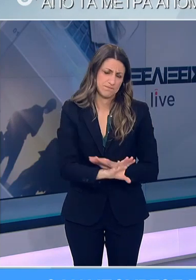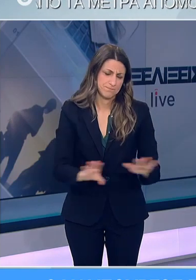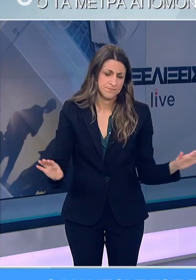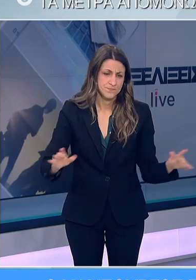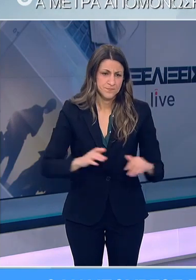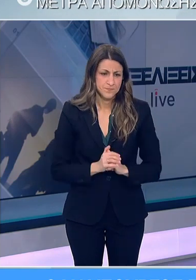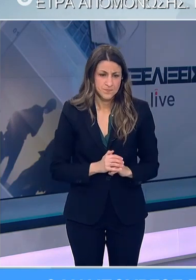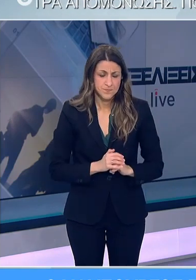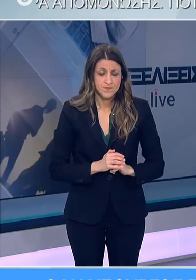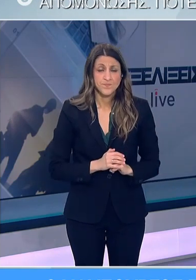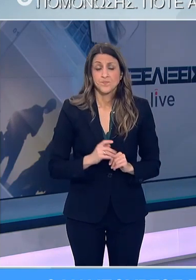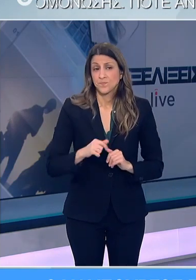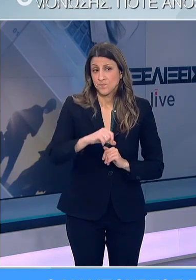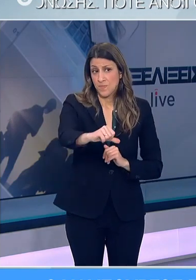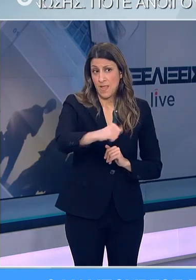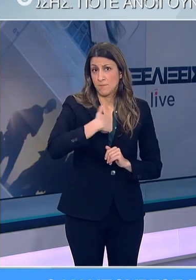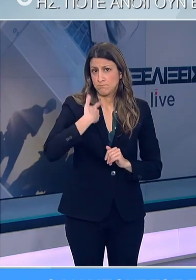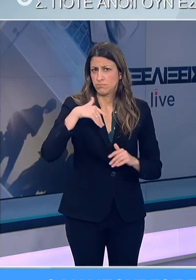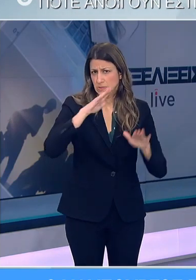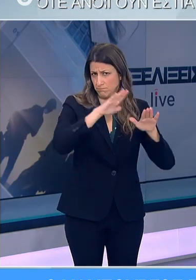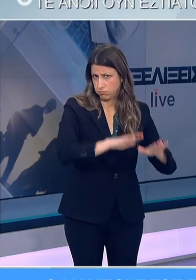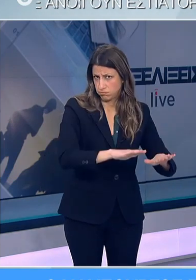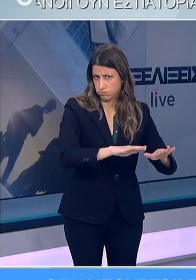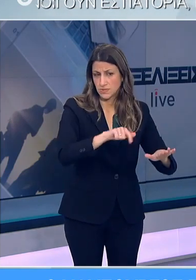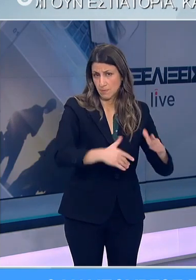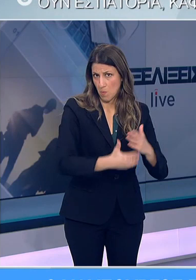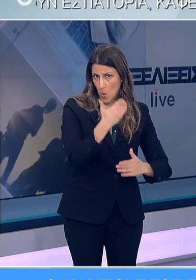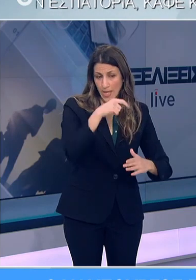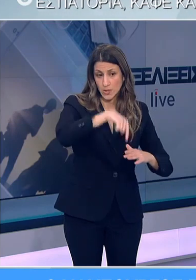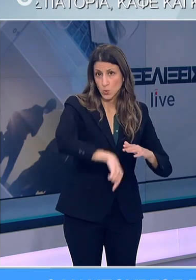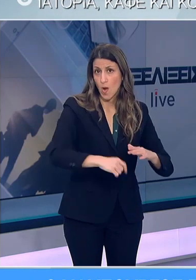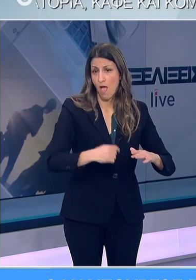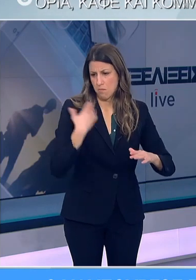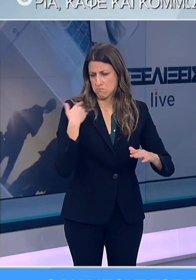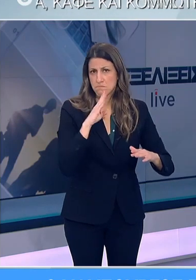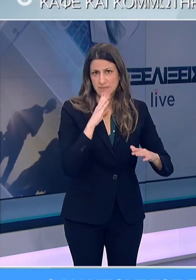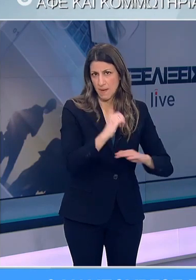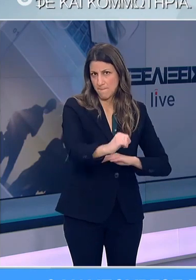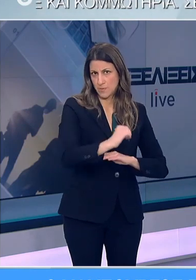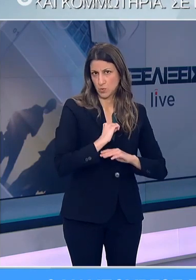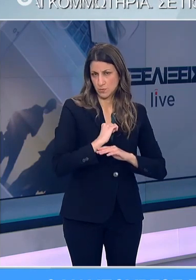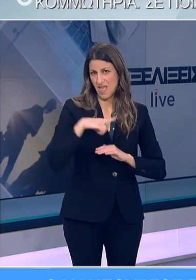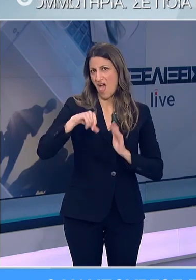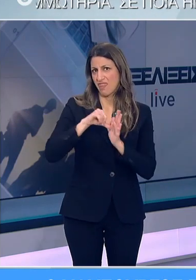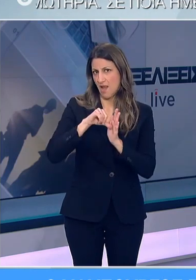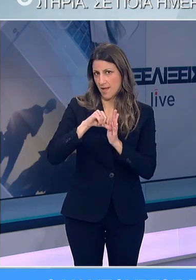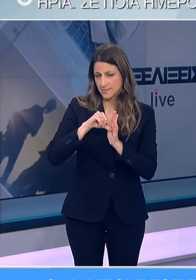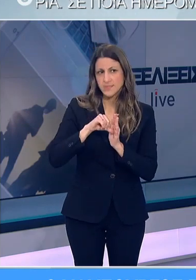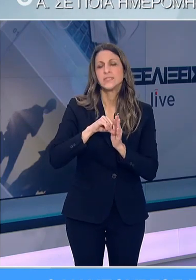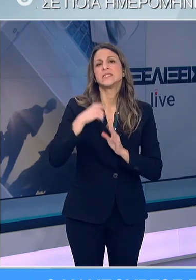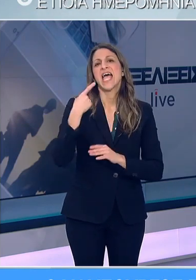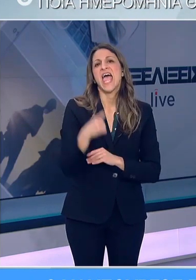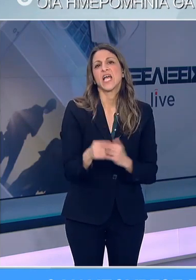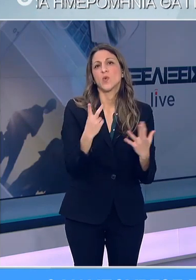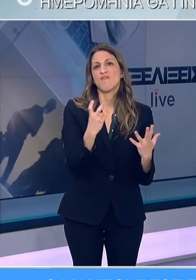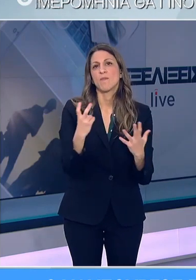επιστρέψαμε με 177 δείγματα, τα οποία είναι σε φάση επεξεργασίας αυτή τη στιγμή στα εργαστήρια. Αφορούν